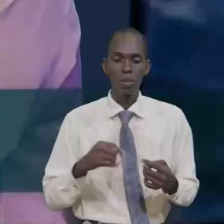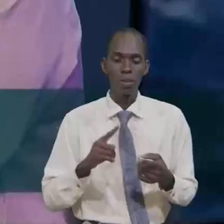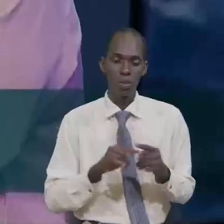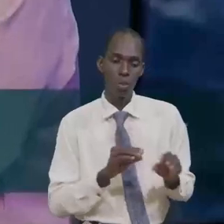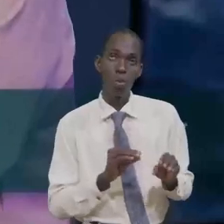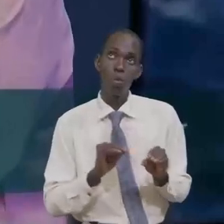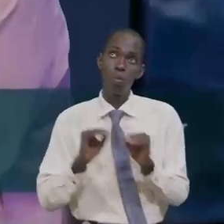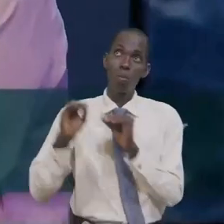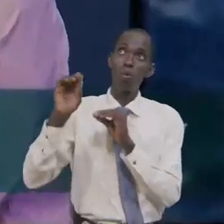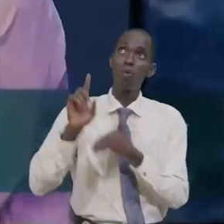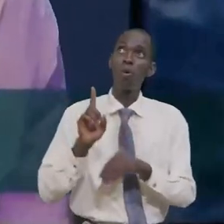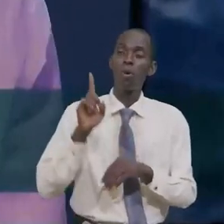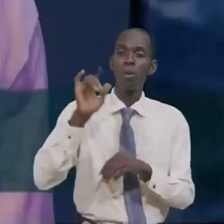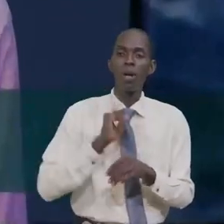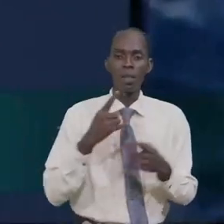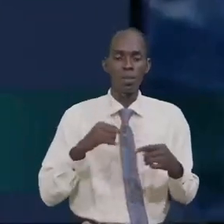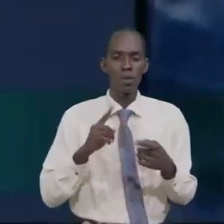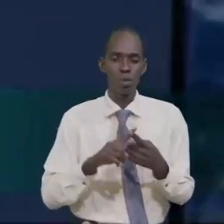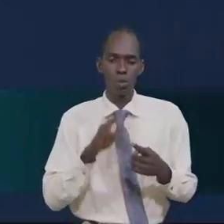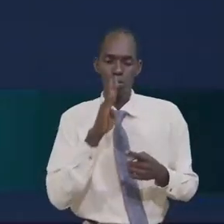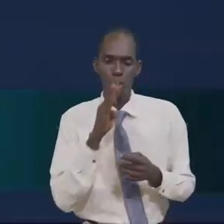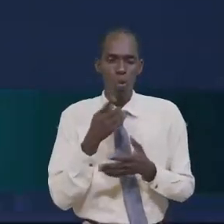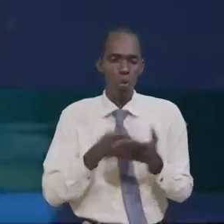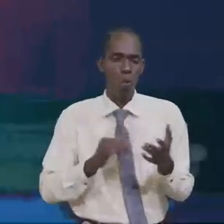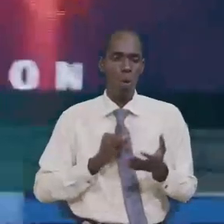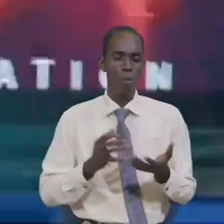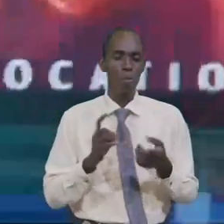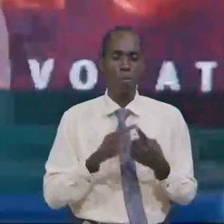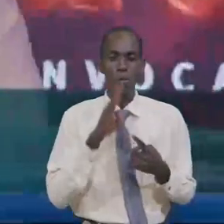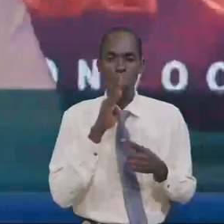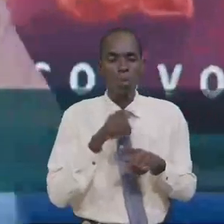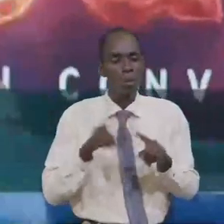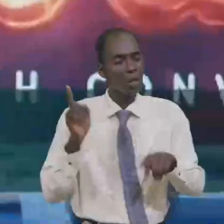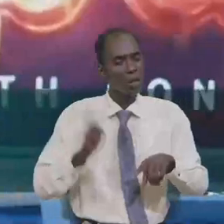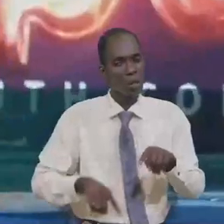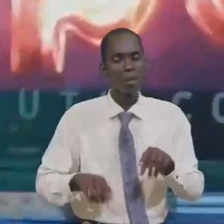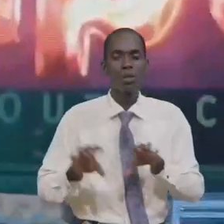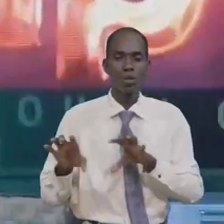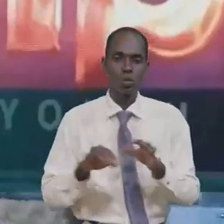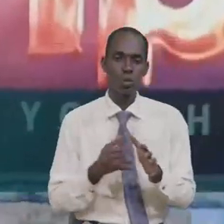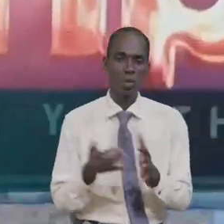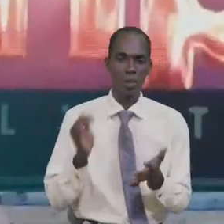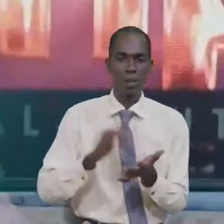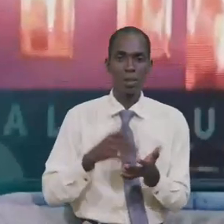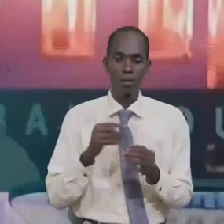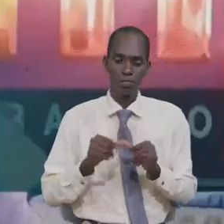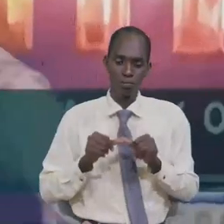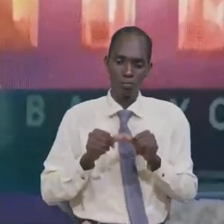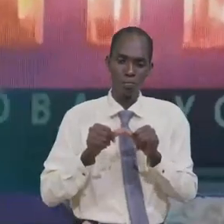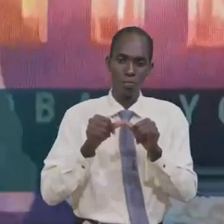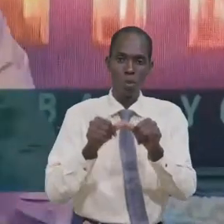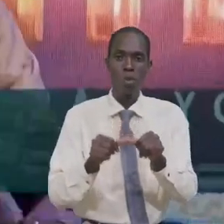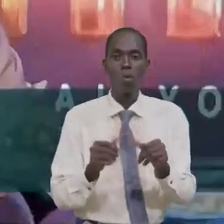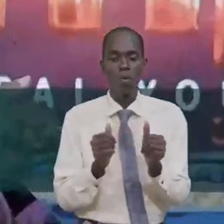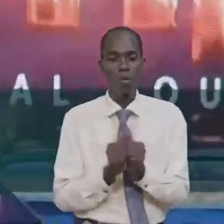d'être qui je dois être et je n'ai pas pu le faire la persévérance avec la motivation ensuite